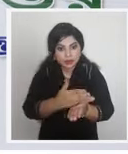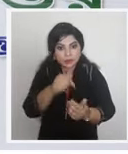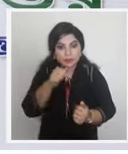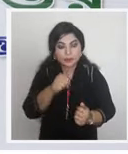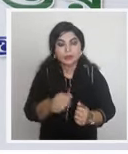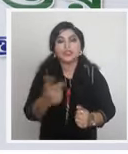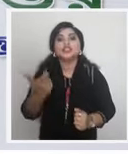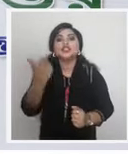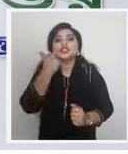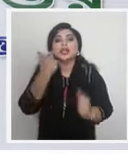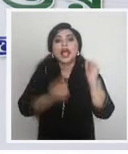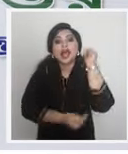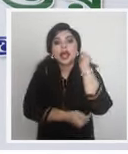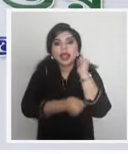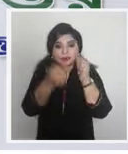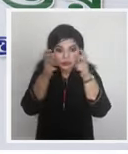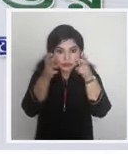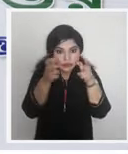62,490 জন।